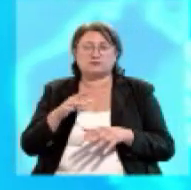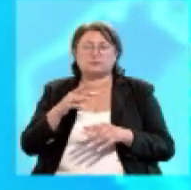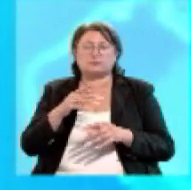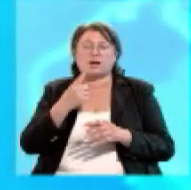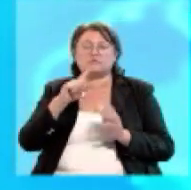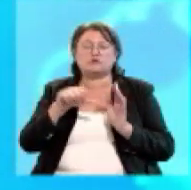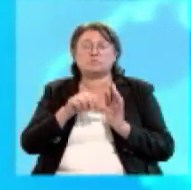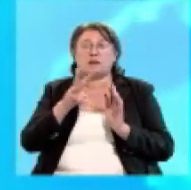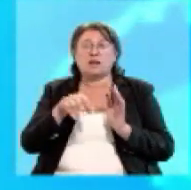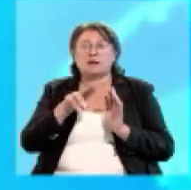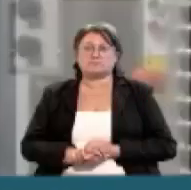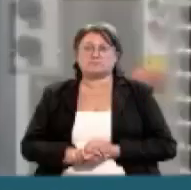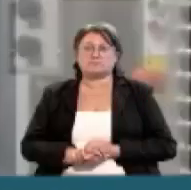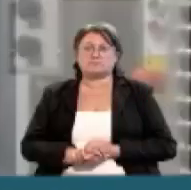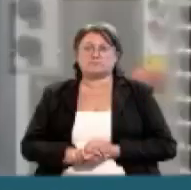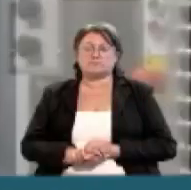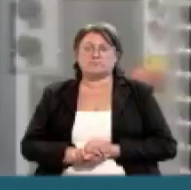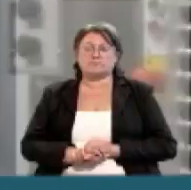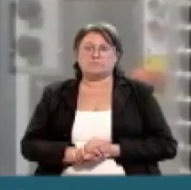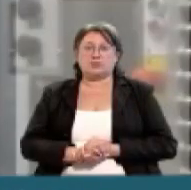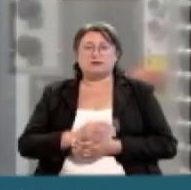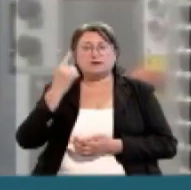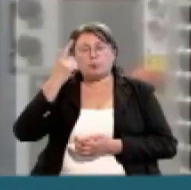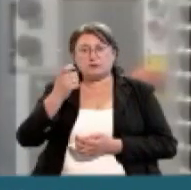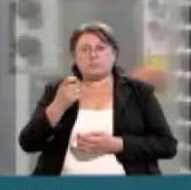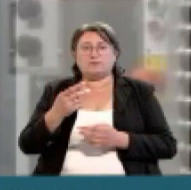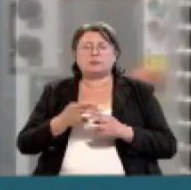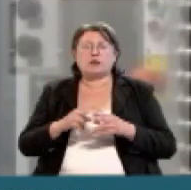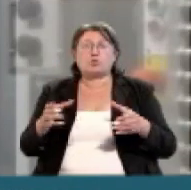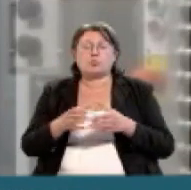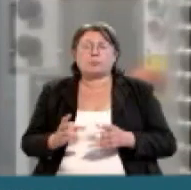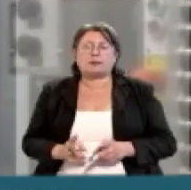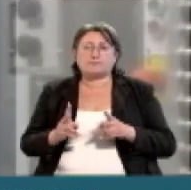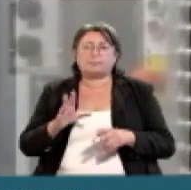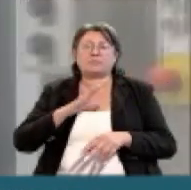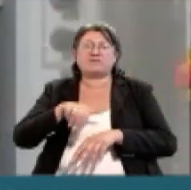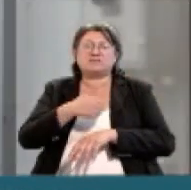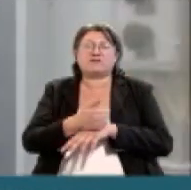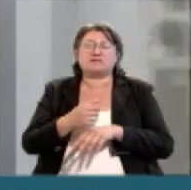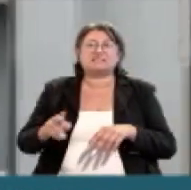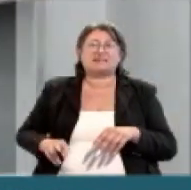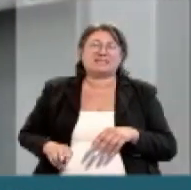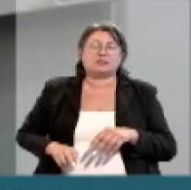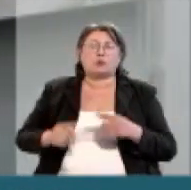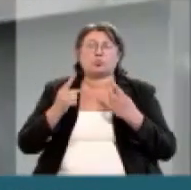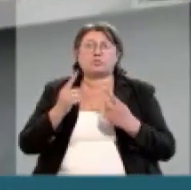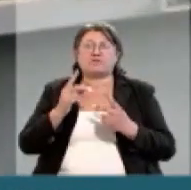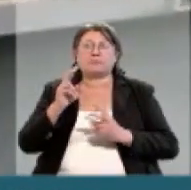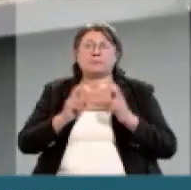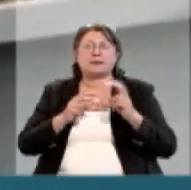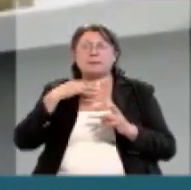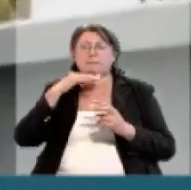1,16 миллиард теңгеден асады. Еске салайық, ұйымдасқан топты ірі ет өңдеу кәсіпорнының директоры басқарды. Оның